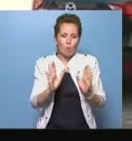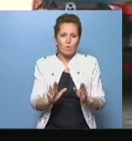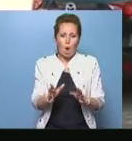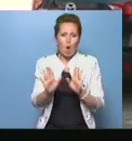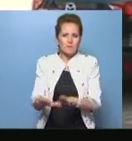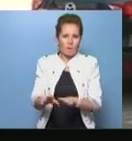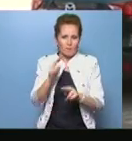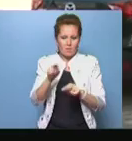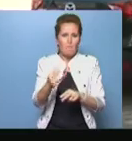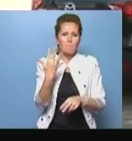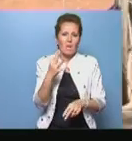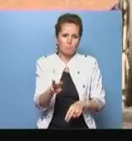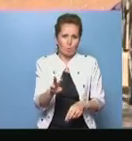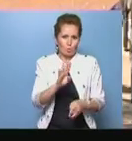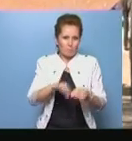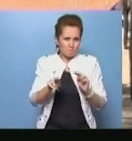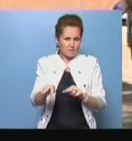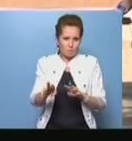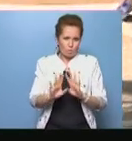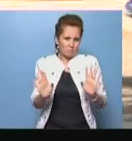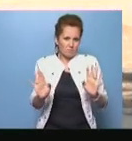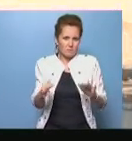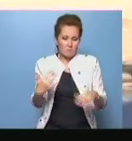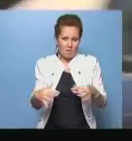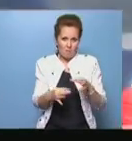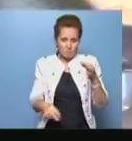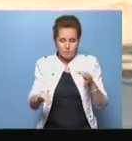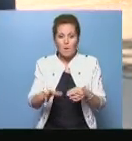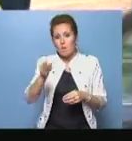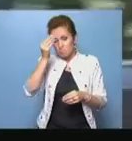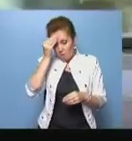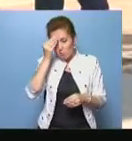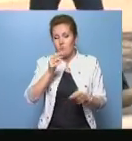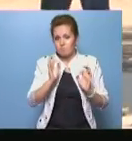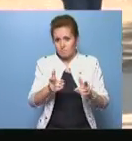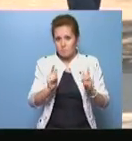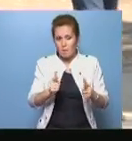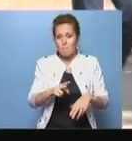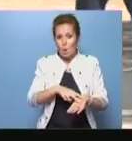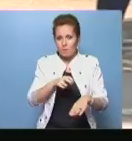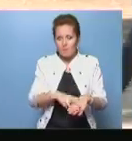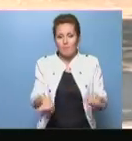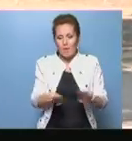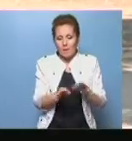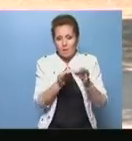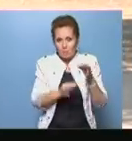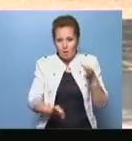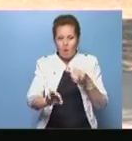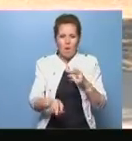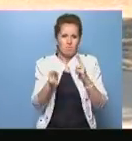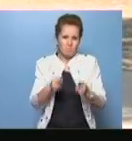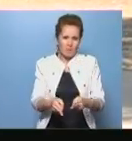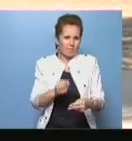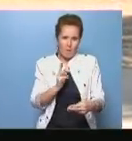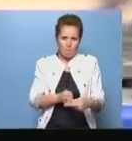оставить на 5 минут без присмотра. Мнение Сергея полностью разделяют полицейские. Такие противоугонные тросы воришкам не помеха. Хотя в